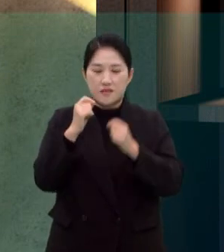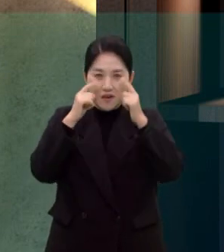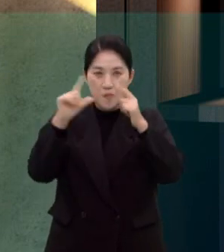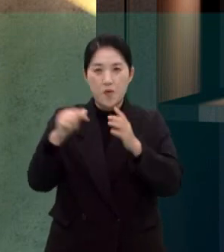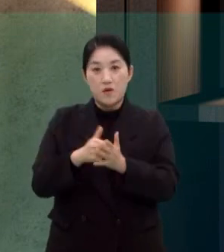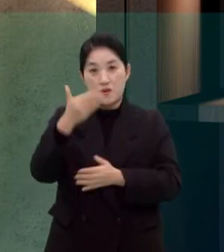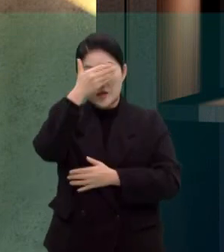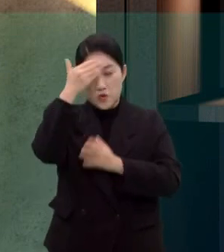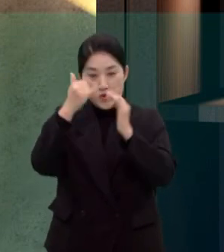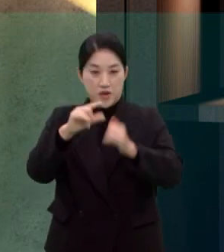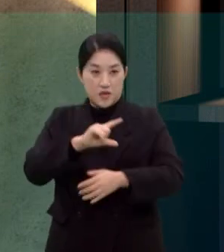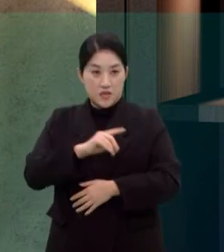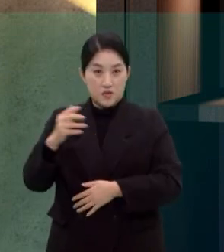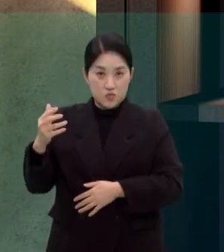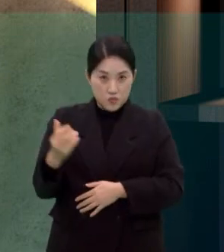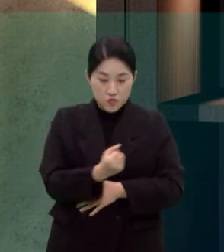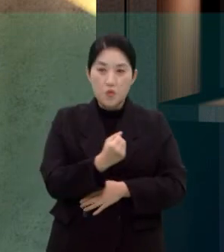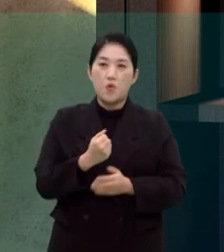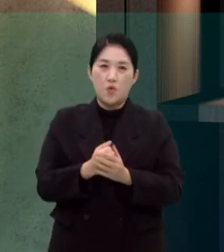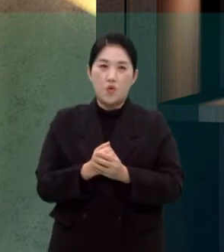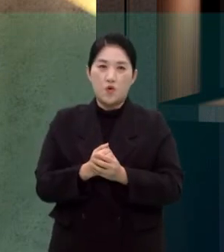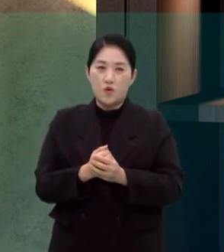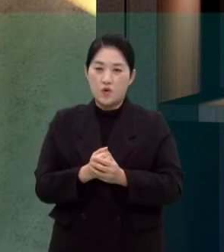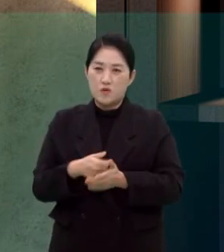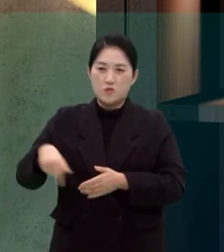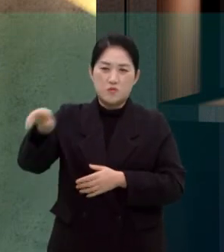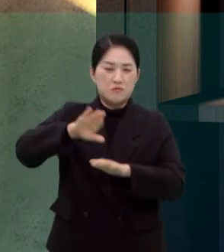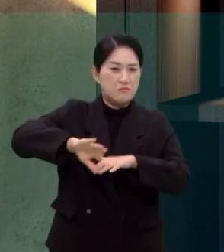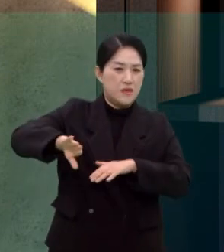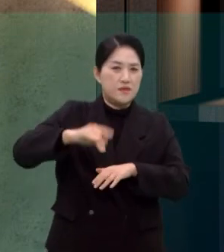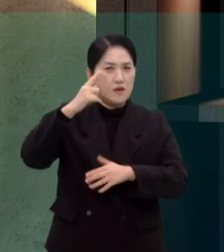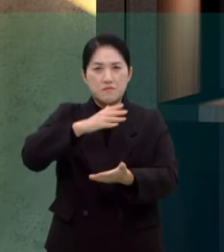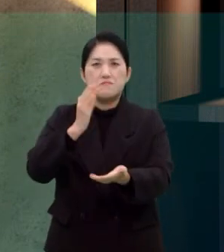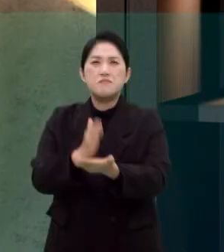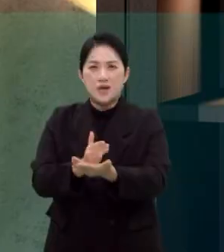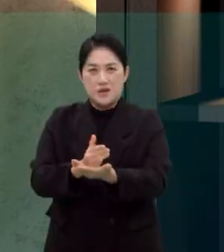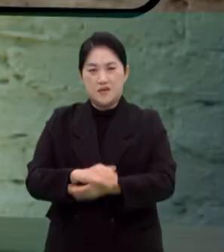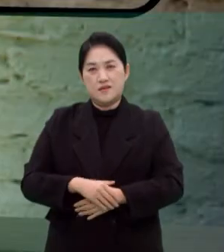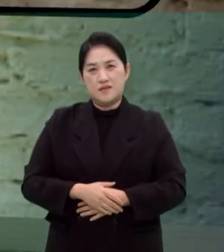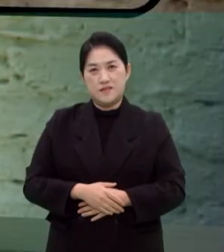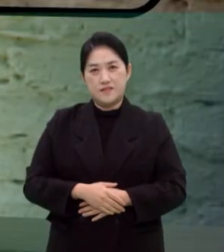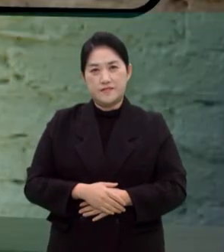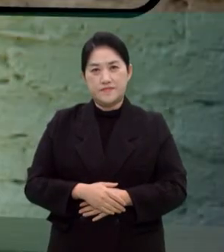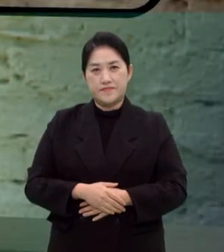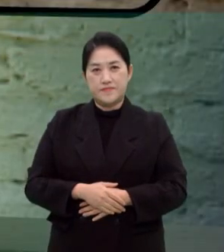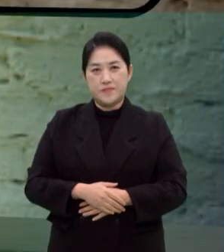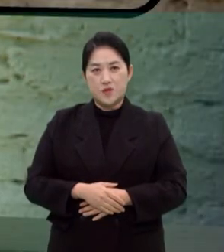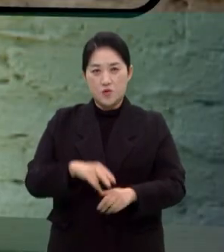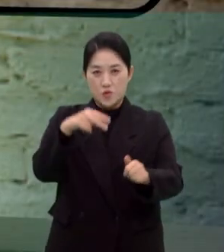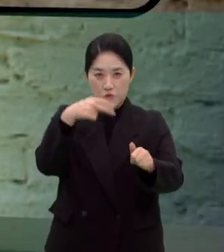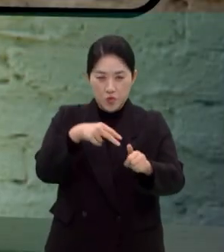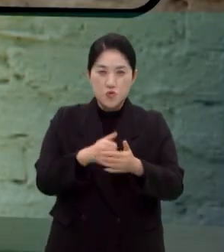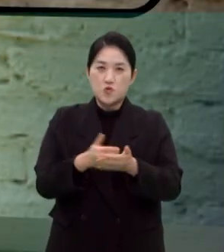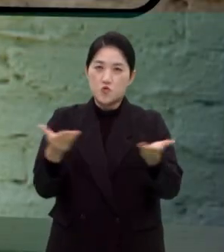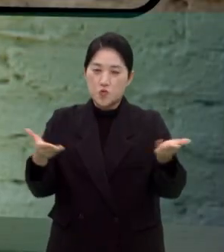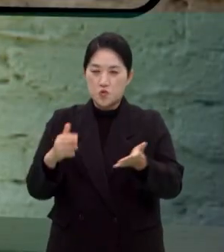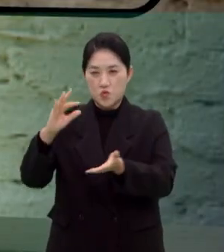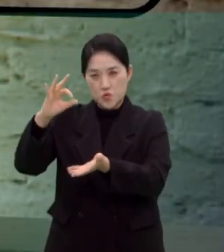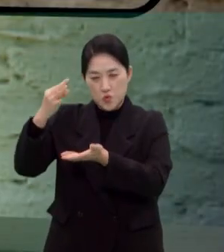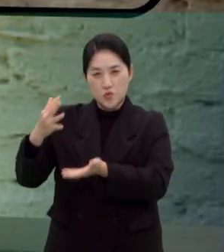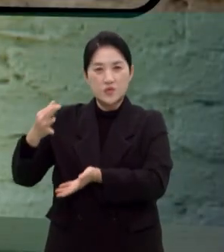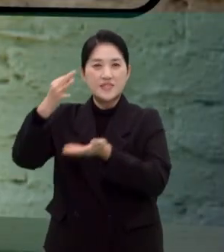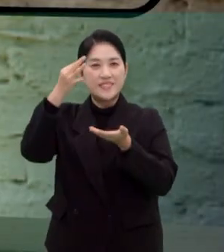청년이라는 이름으로 우리 세대를 분리해서는 안 된다는 점입니다. 교육과 노동, 소득과